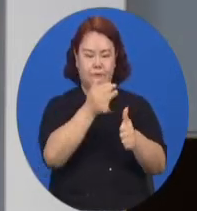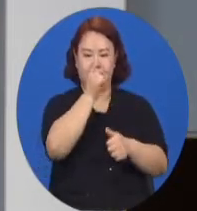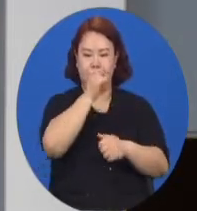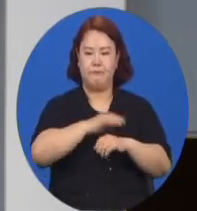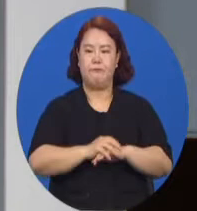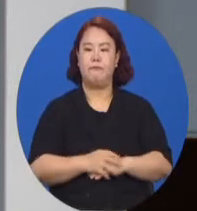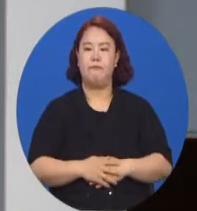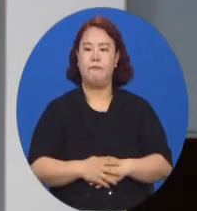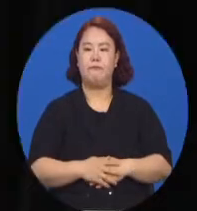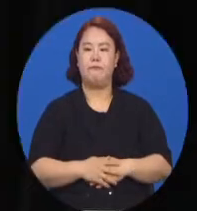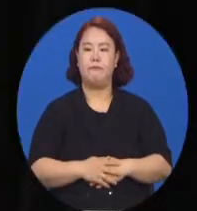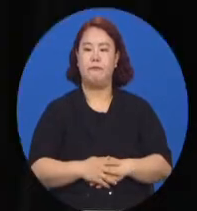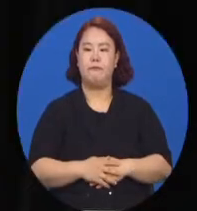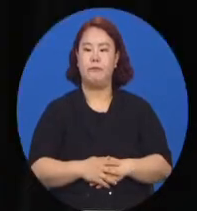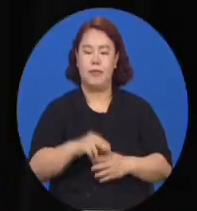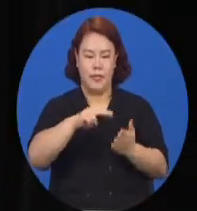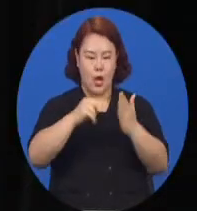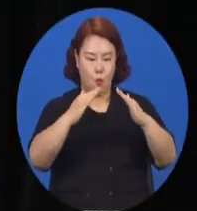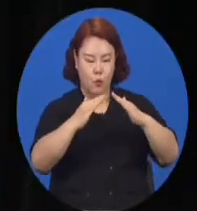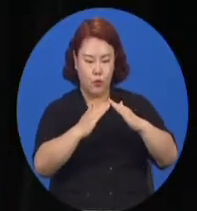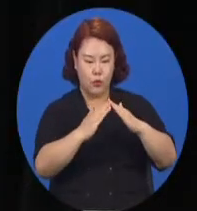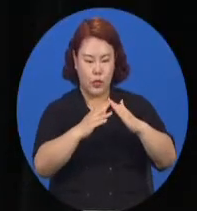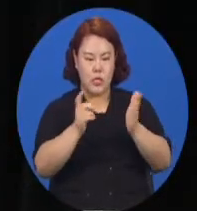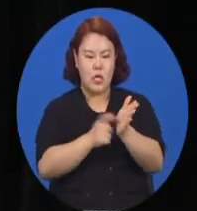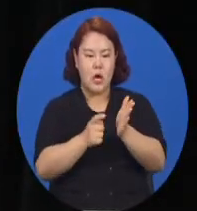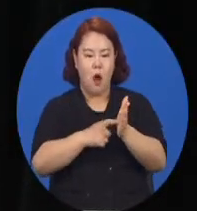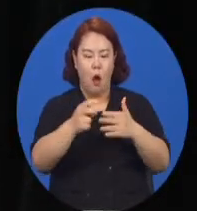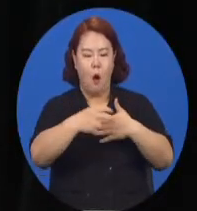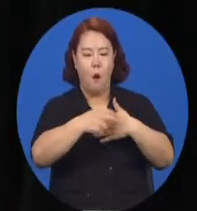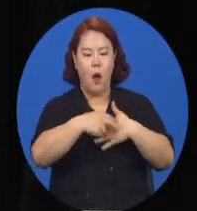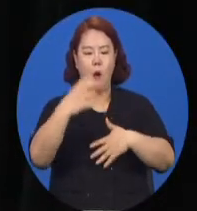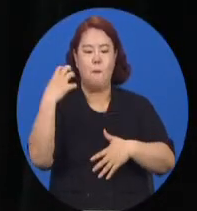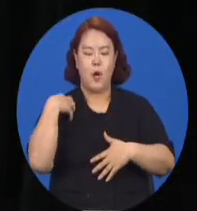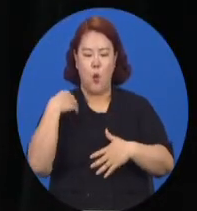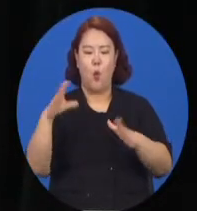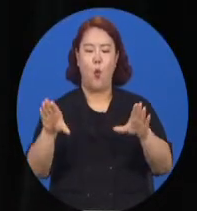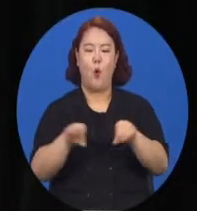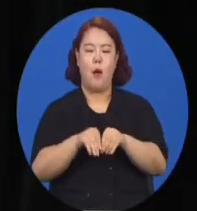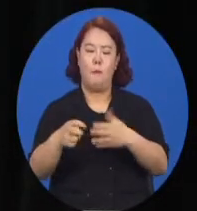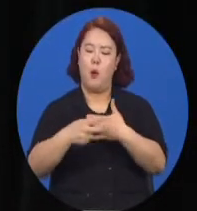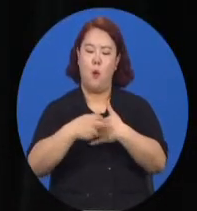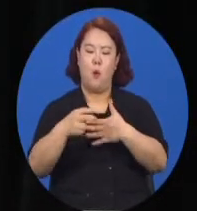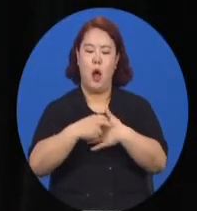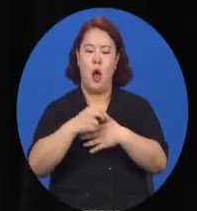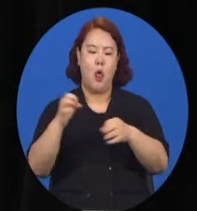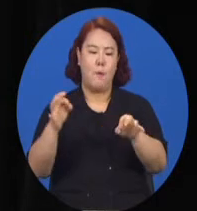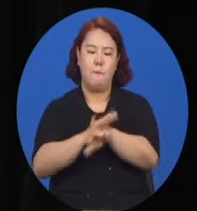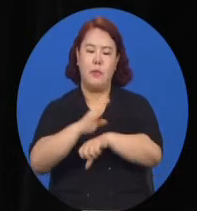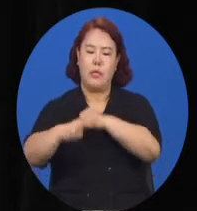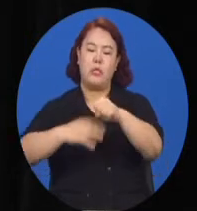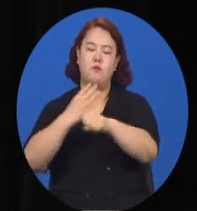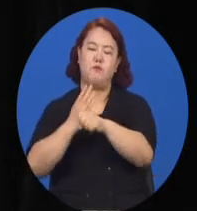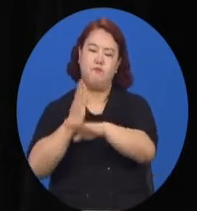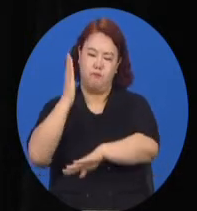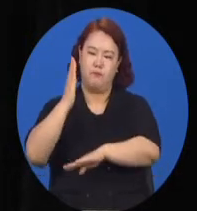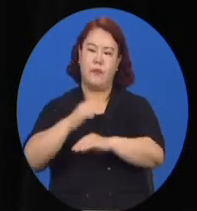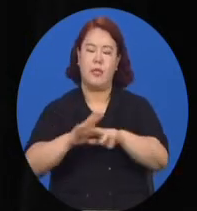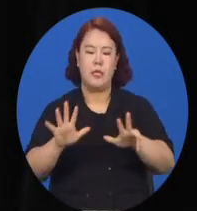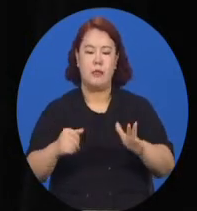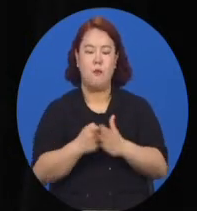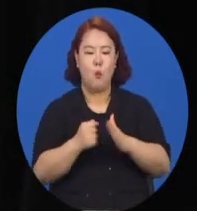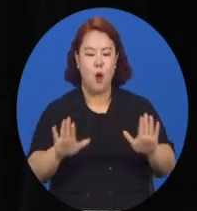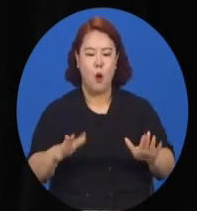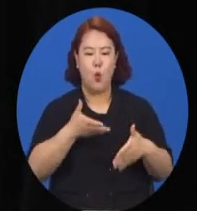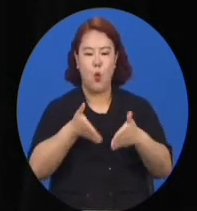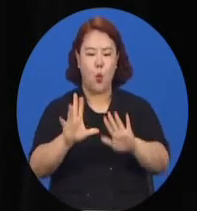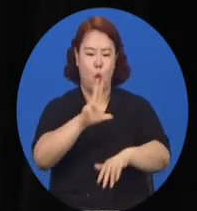주시죠. 네, 단양군은 응급의료를 담당할 종합병원이 없던 지 4년이 지나고 있습니다. 그래서 저는 도의원